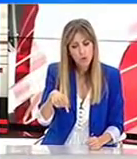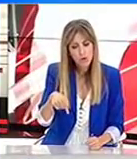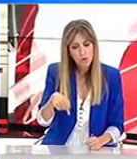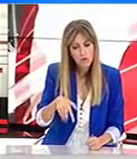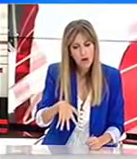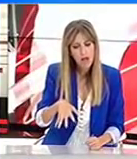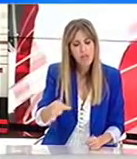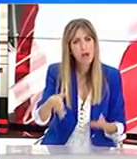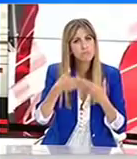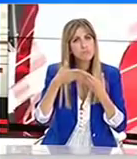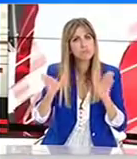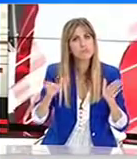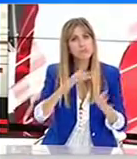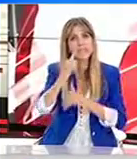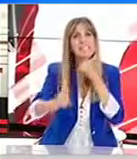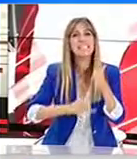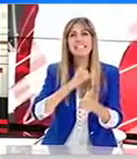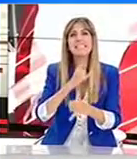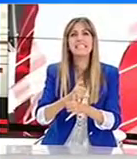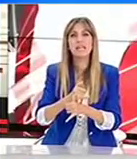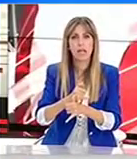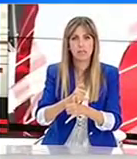τώρα ανοίγει και η ηλεκτρονική πλατφόρμα που αφορά τις επιχειρήσεις.